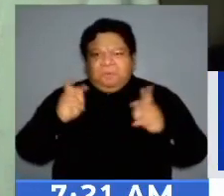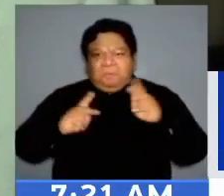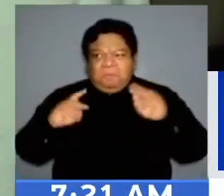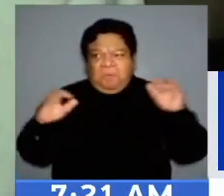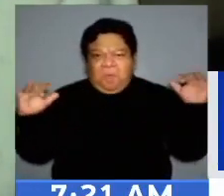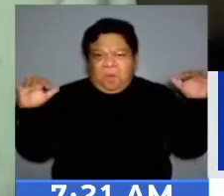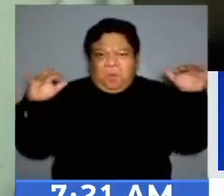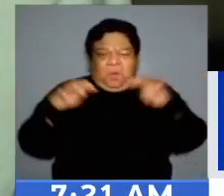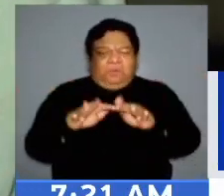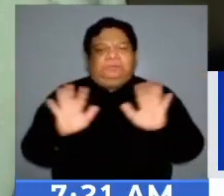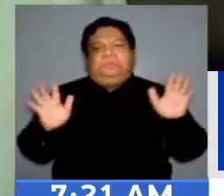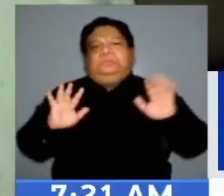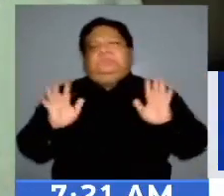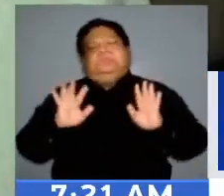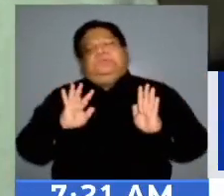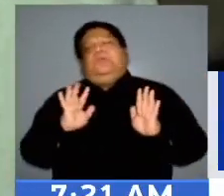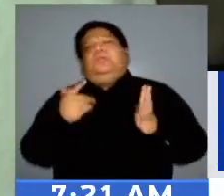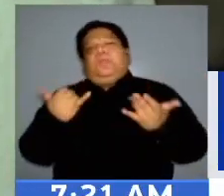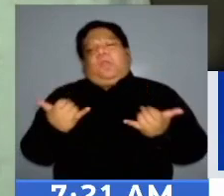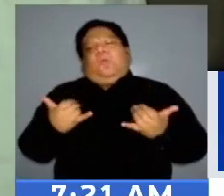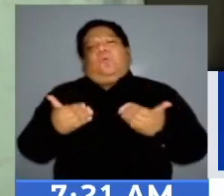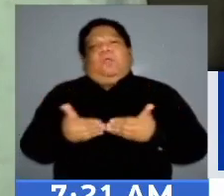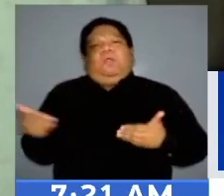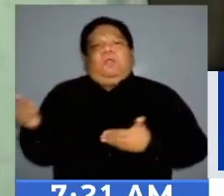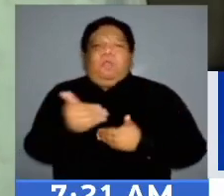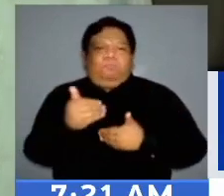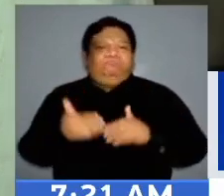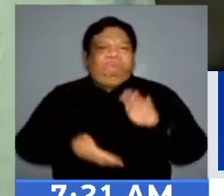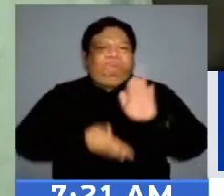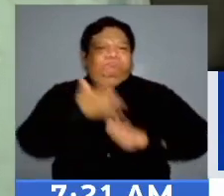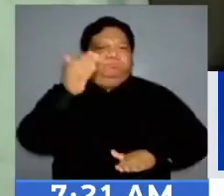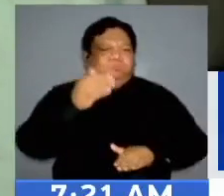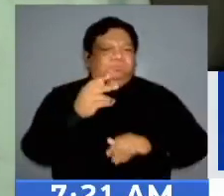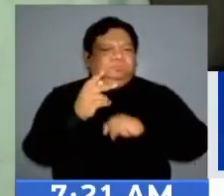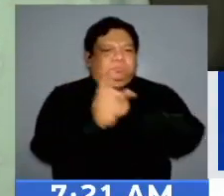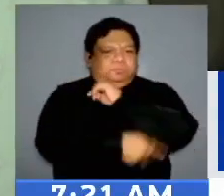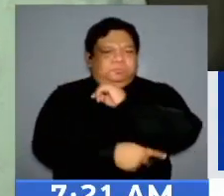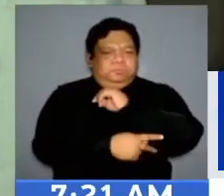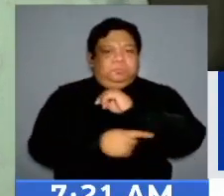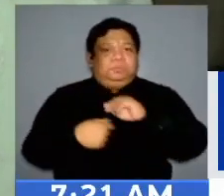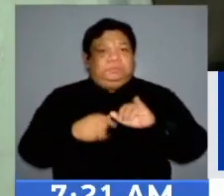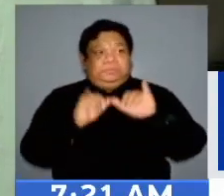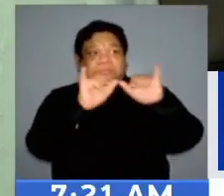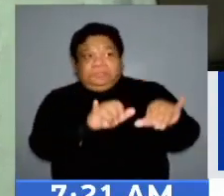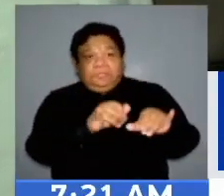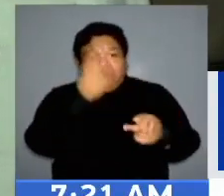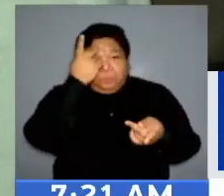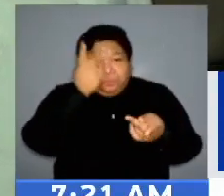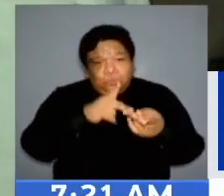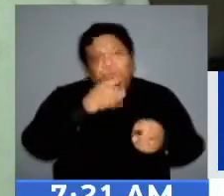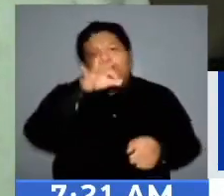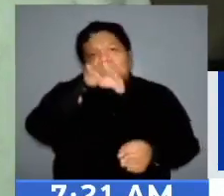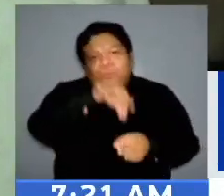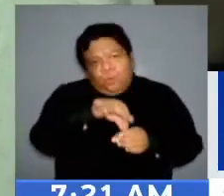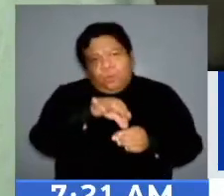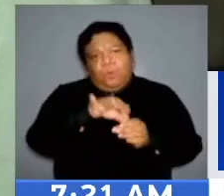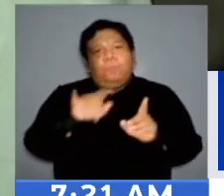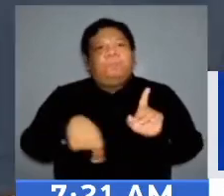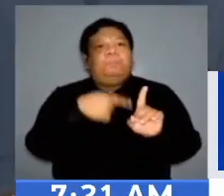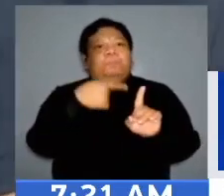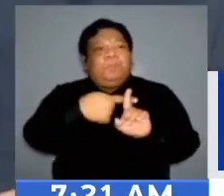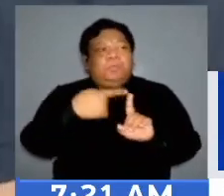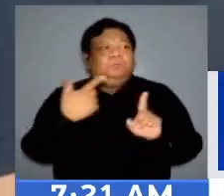gusto kahe na ng maaga I'll be staying there to vote at the same time